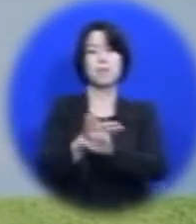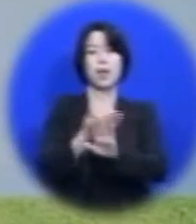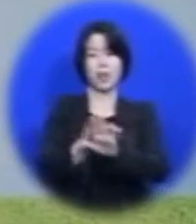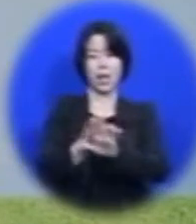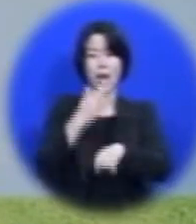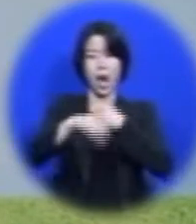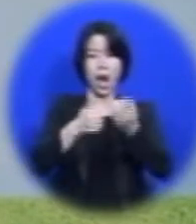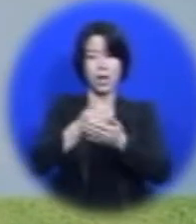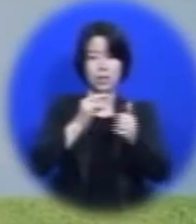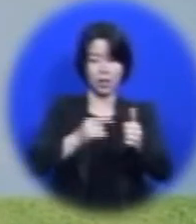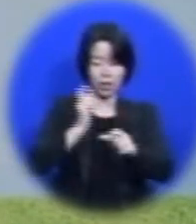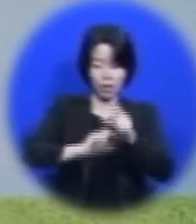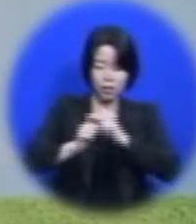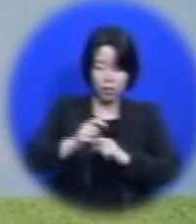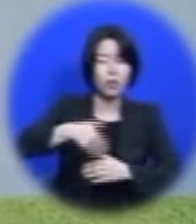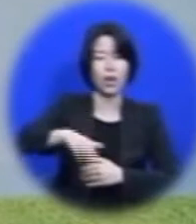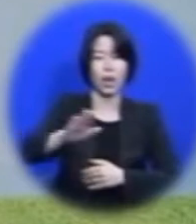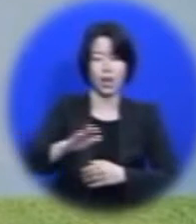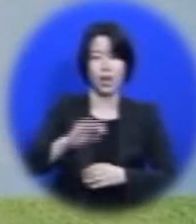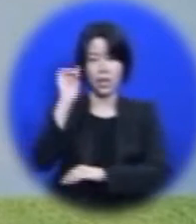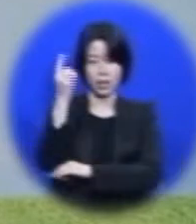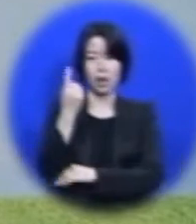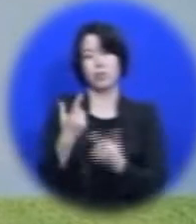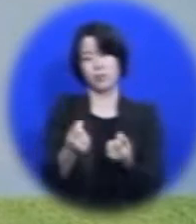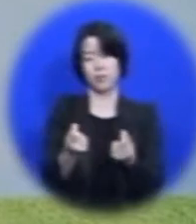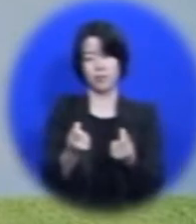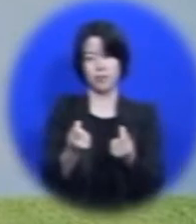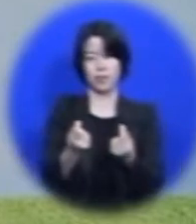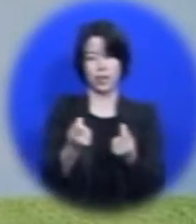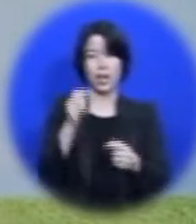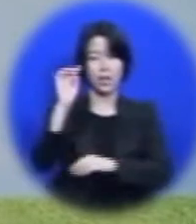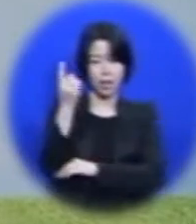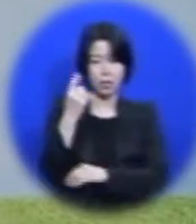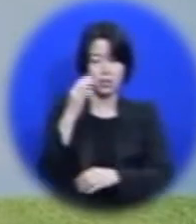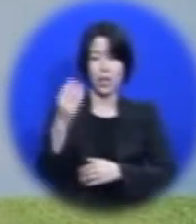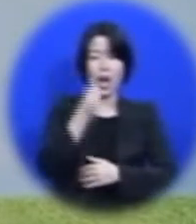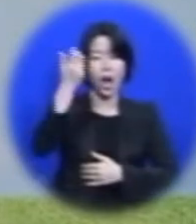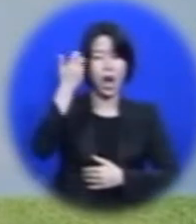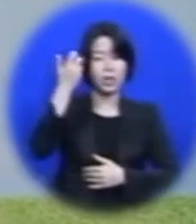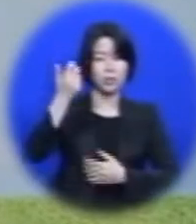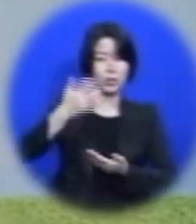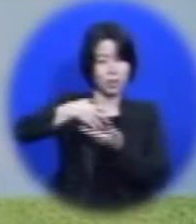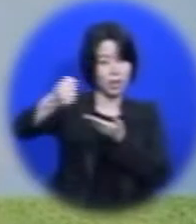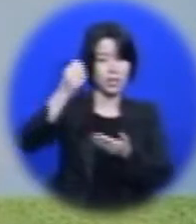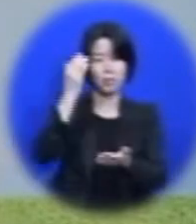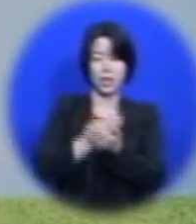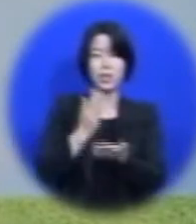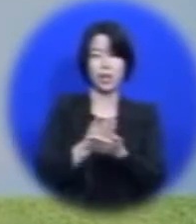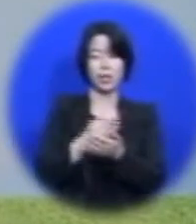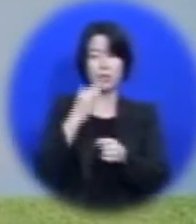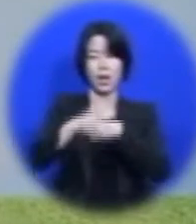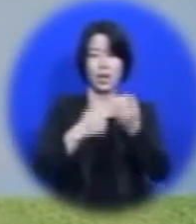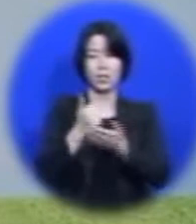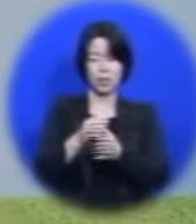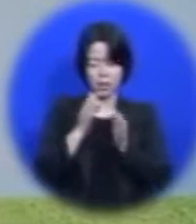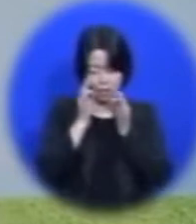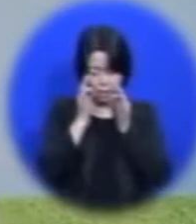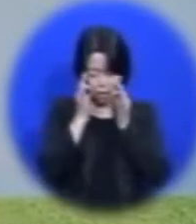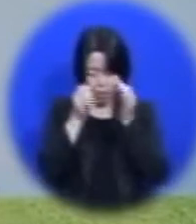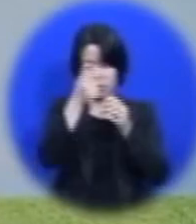더 나아갑니다. 다윗이 그랬습니다. 다윗은 성령님을 거두지 말아달라고 하나님께 아주